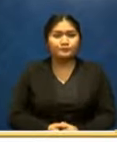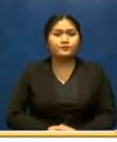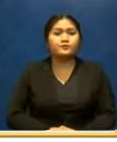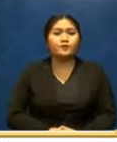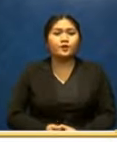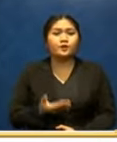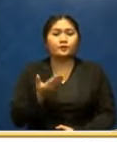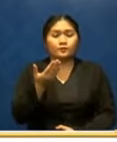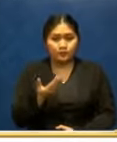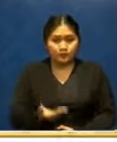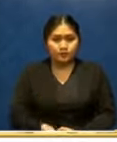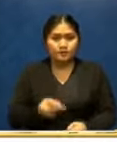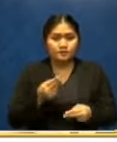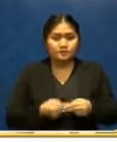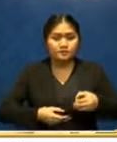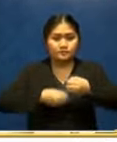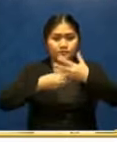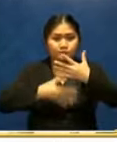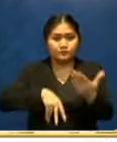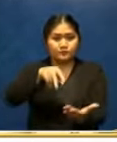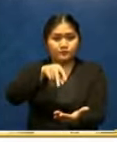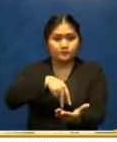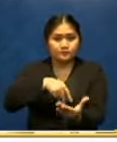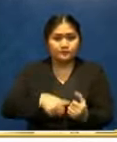ายชื่อกรรมาธิการครับ